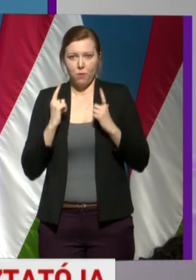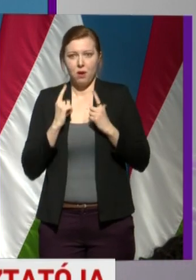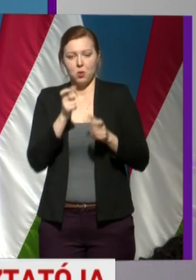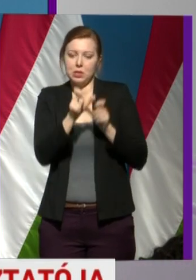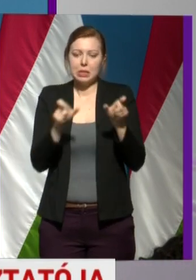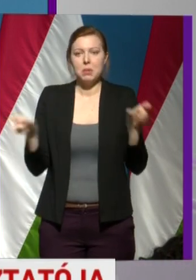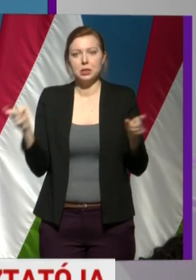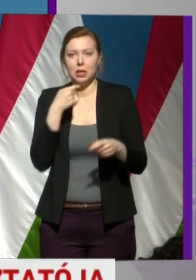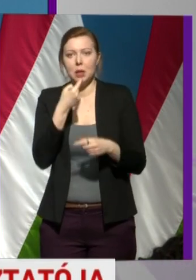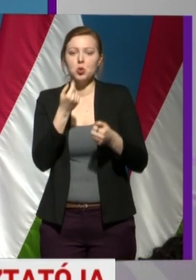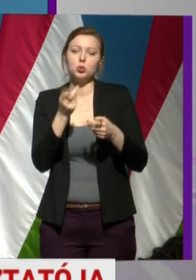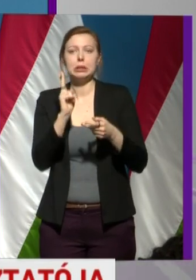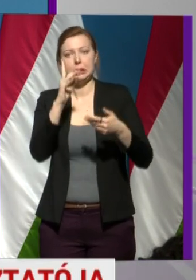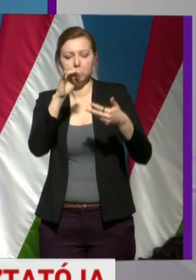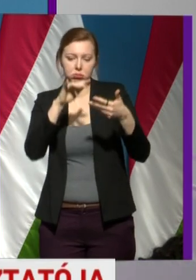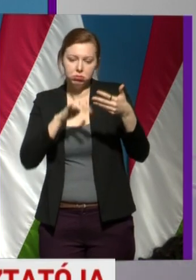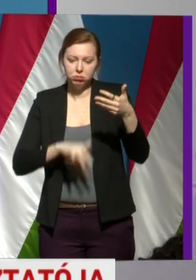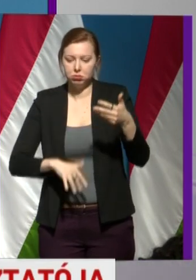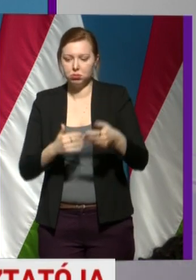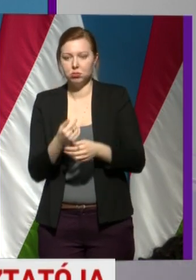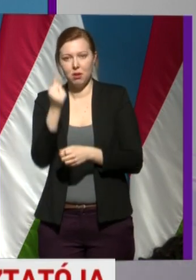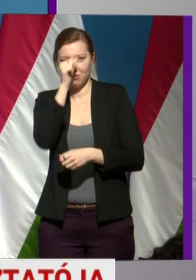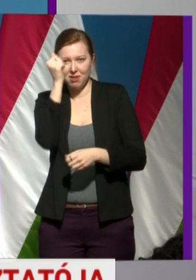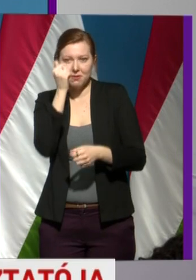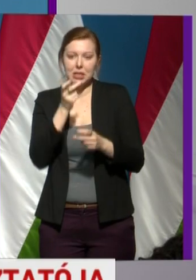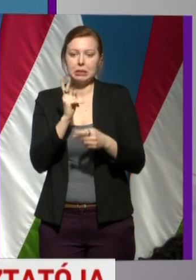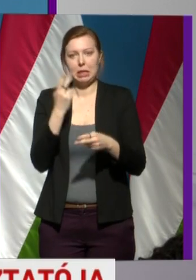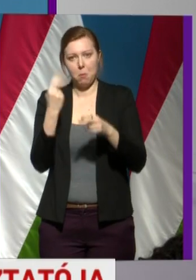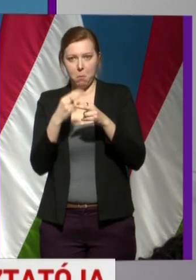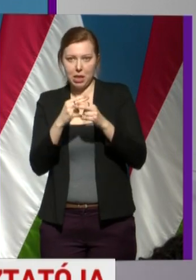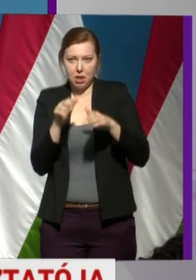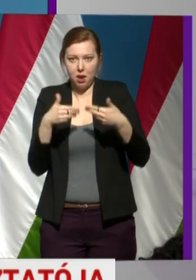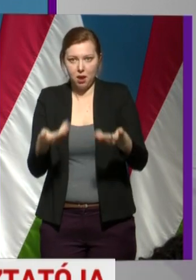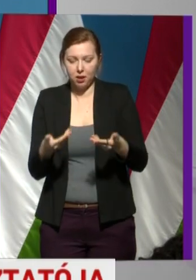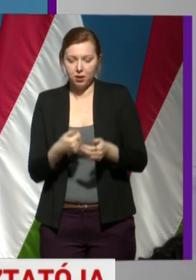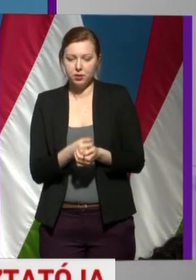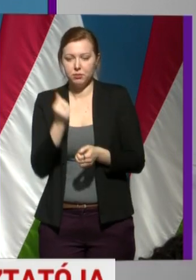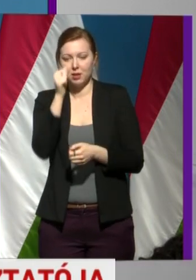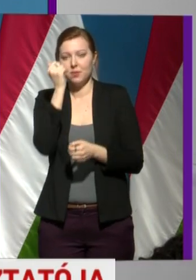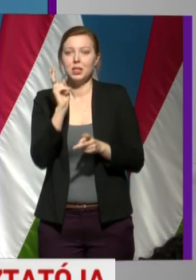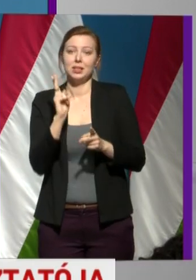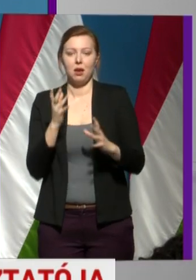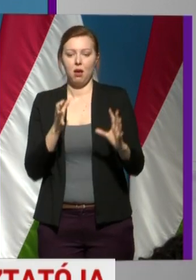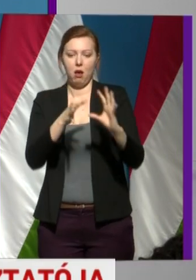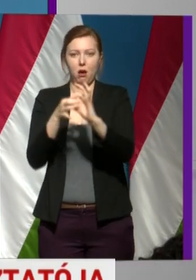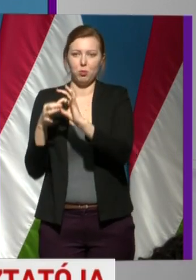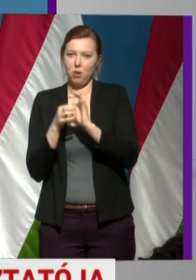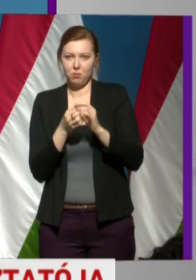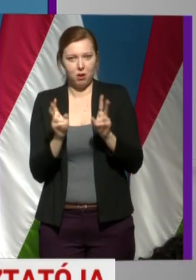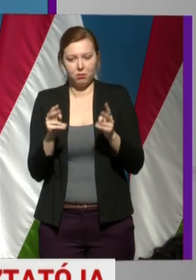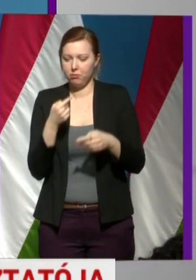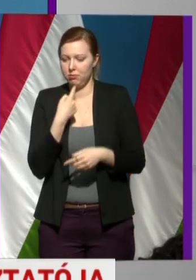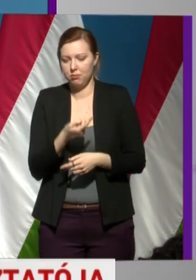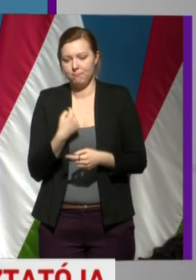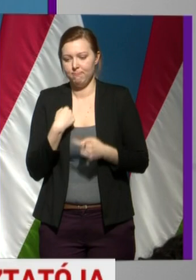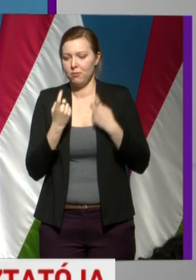szerint elmondjuk, hogy név szerint kik a megbetegedettek, és név szerint kikkel kerültek kapcsolatba, mert